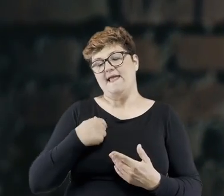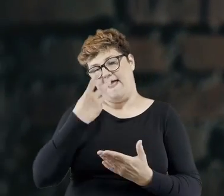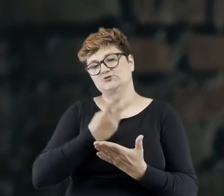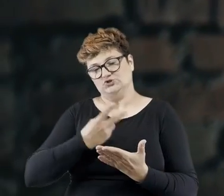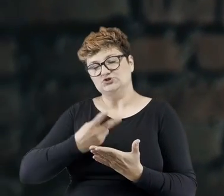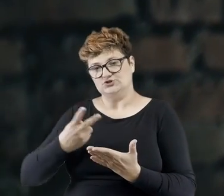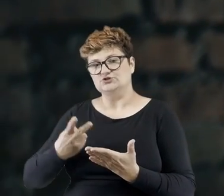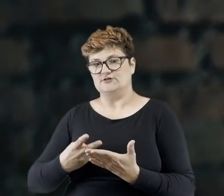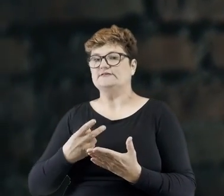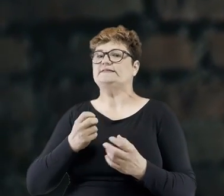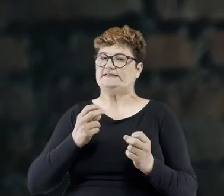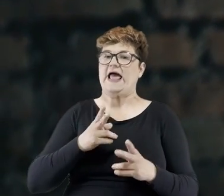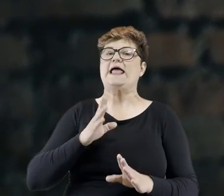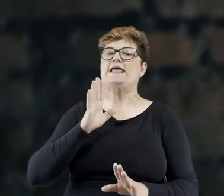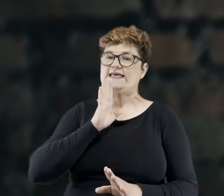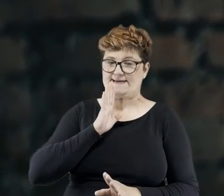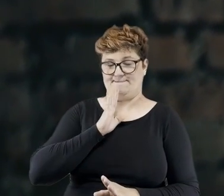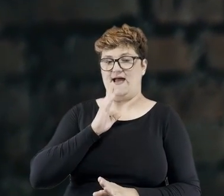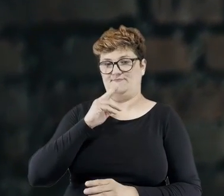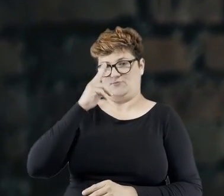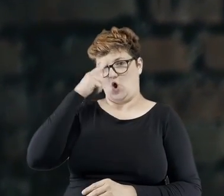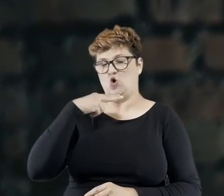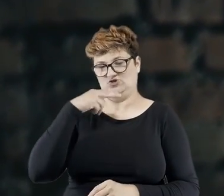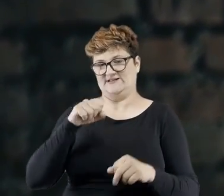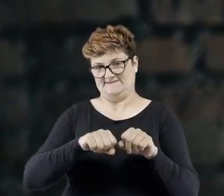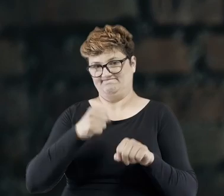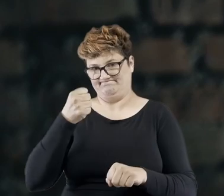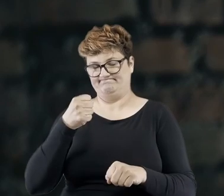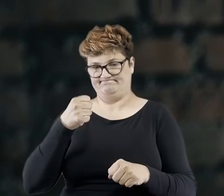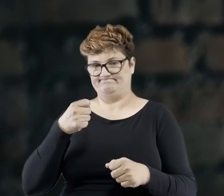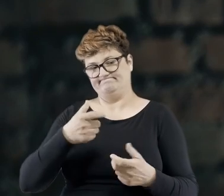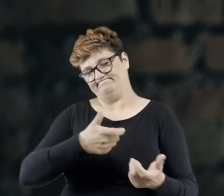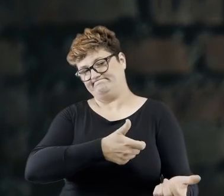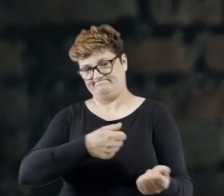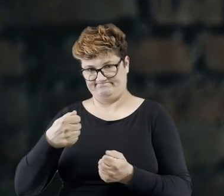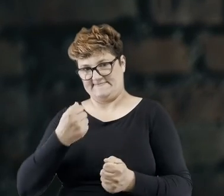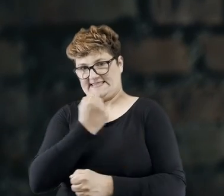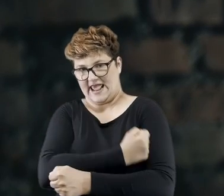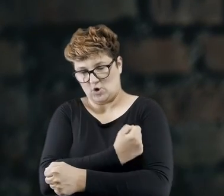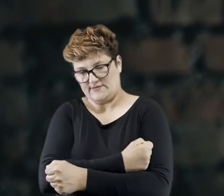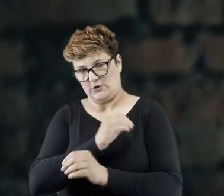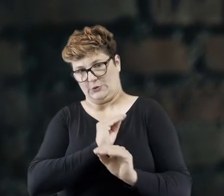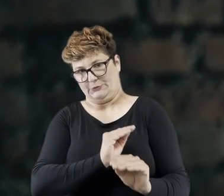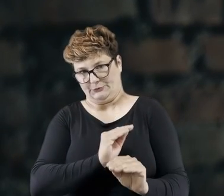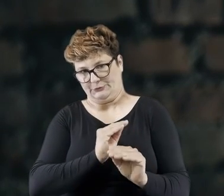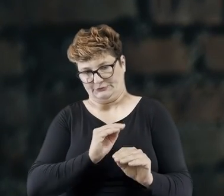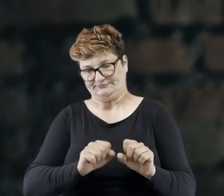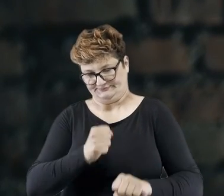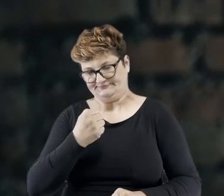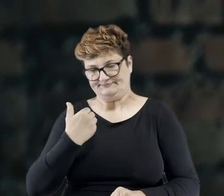z tego, co czytałam, to jest taka hipoteza, że to ojciec ją wciągnął w narkotyki. Tak samo